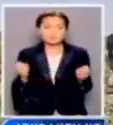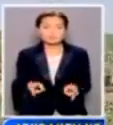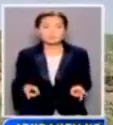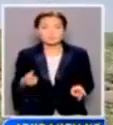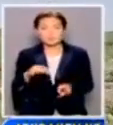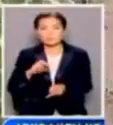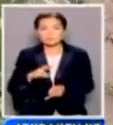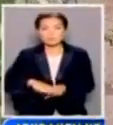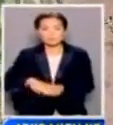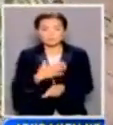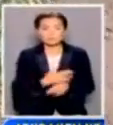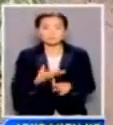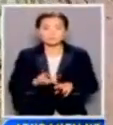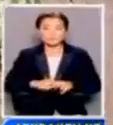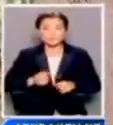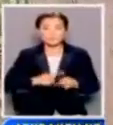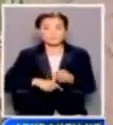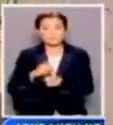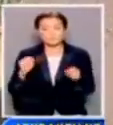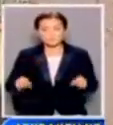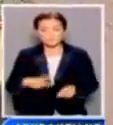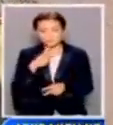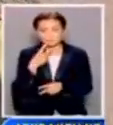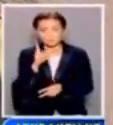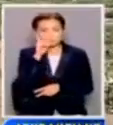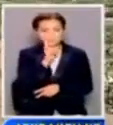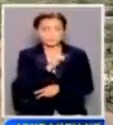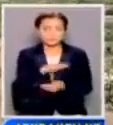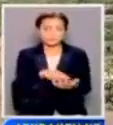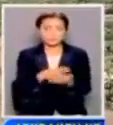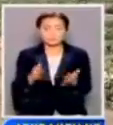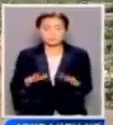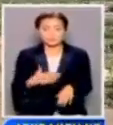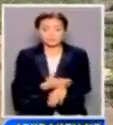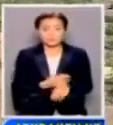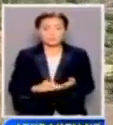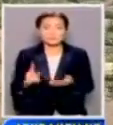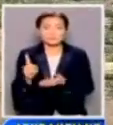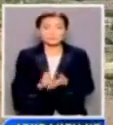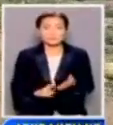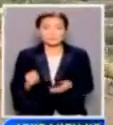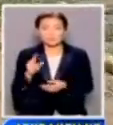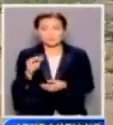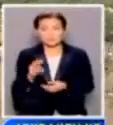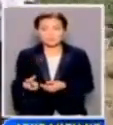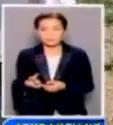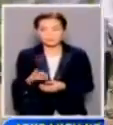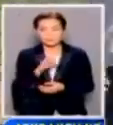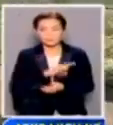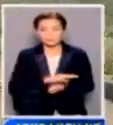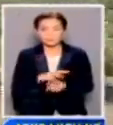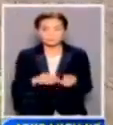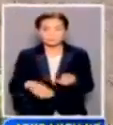специальный геопортал. Здесь предприниматели могут посмотреть удобное для них место, написать заявление в Акимат для освоения